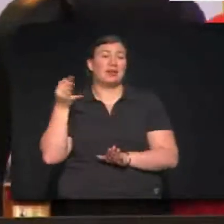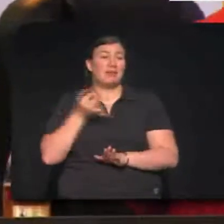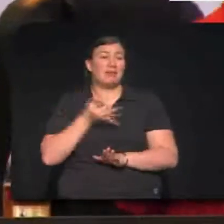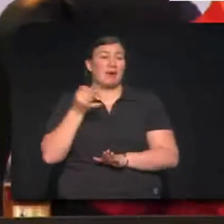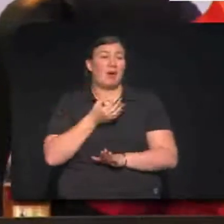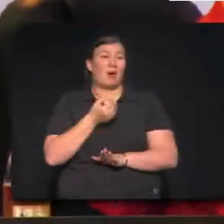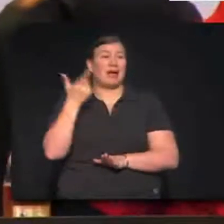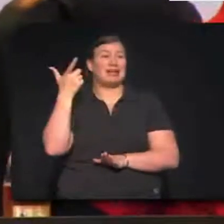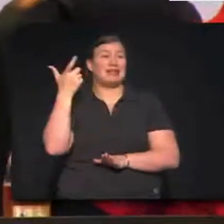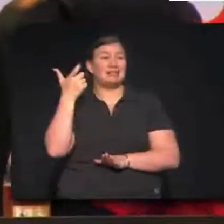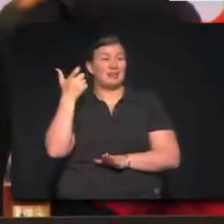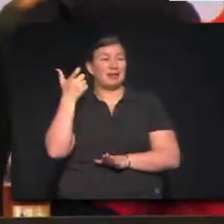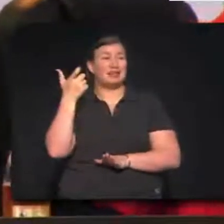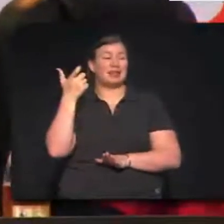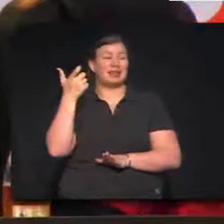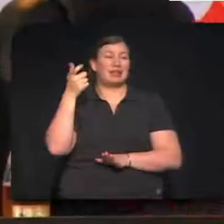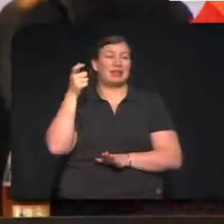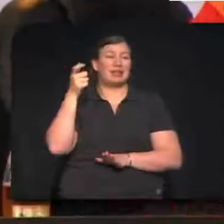hatten